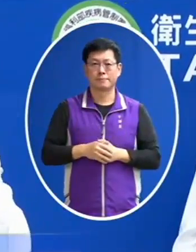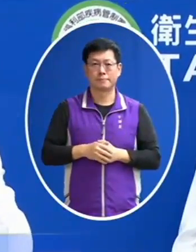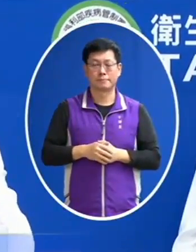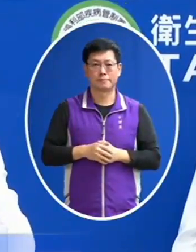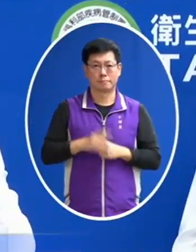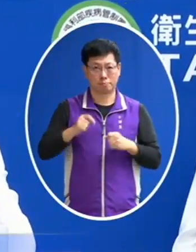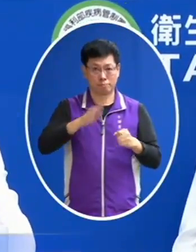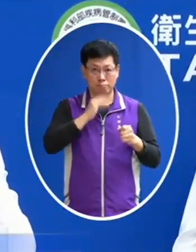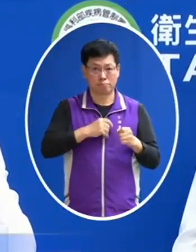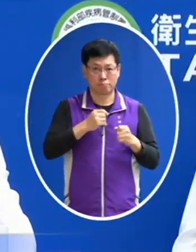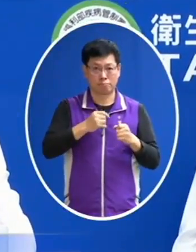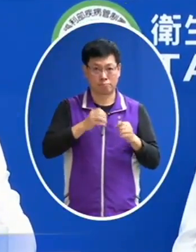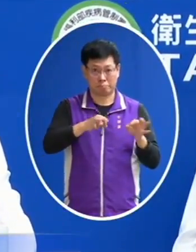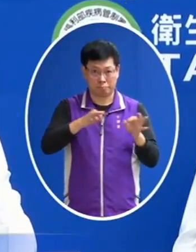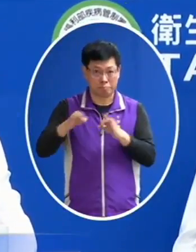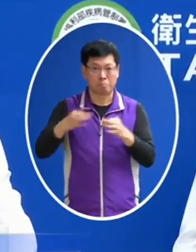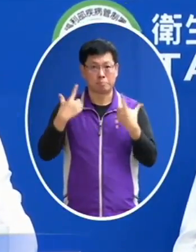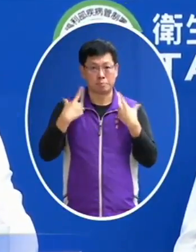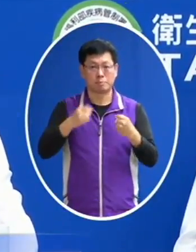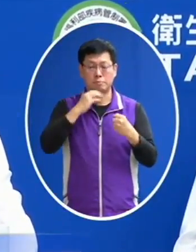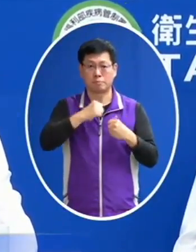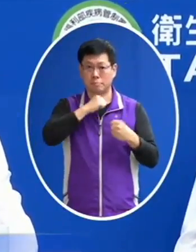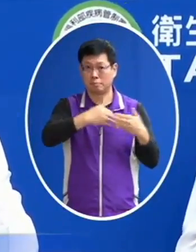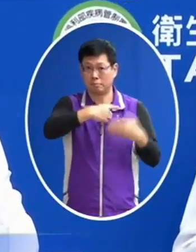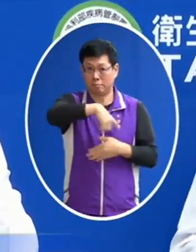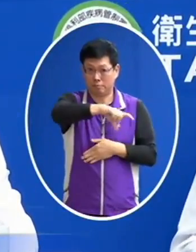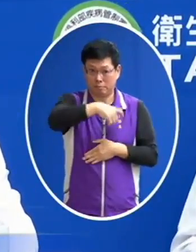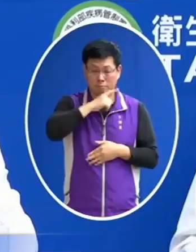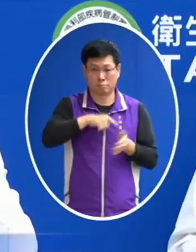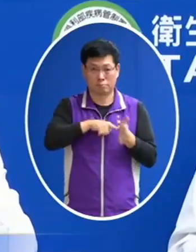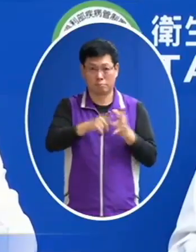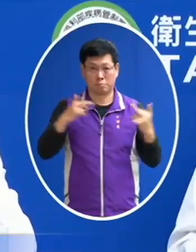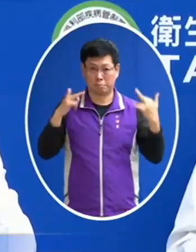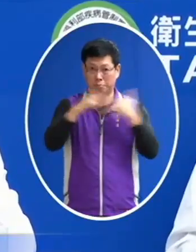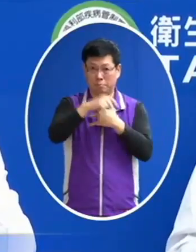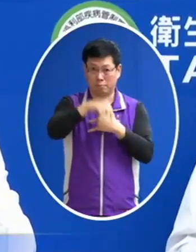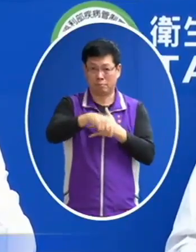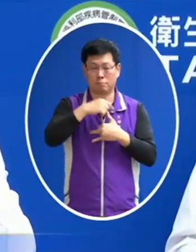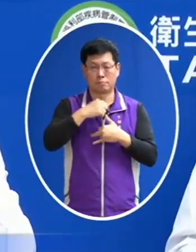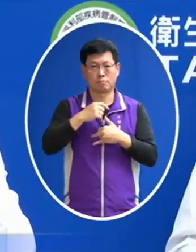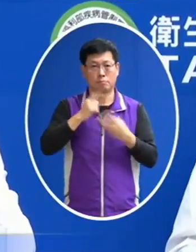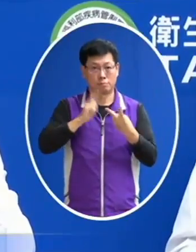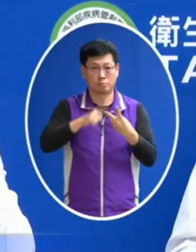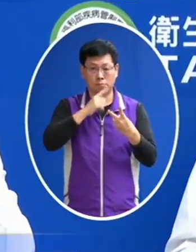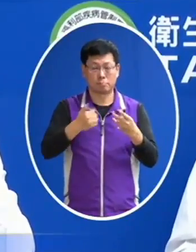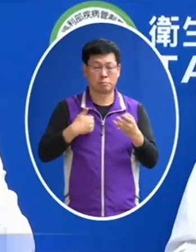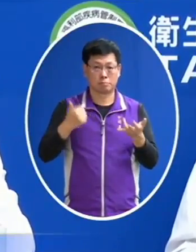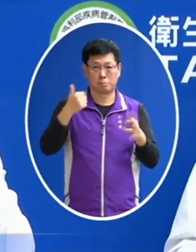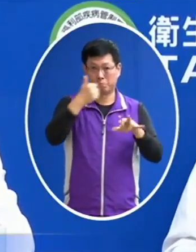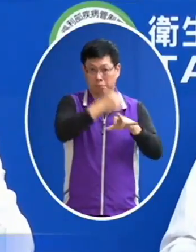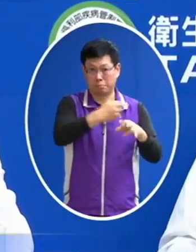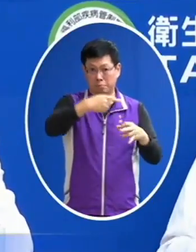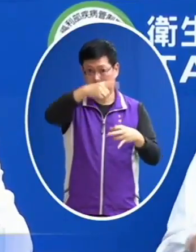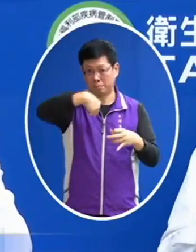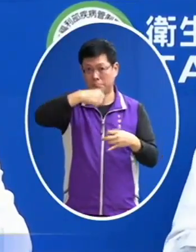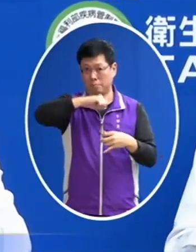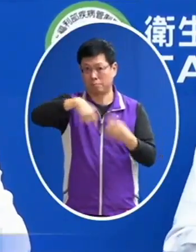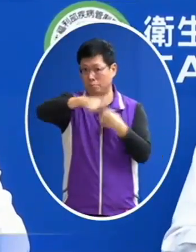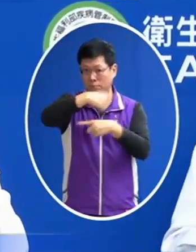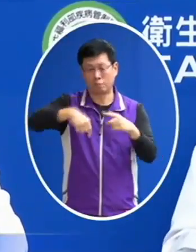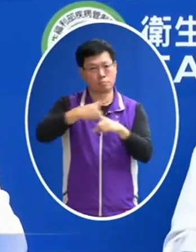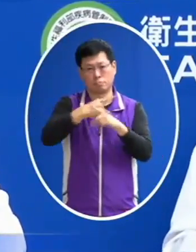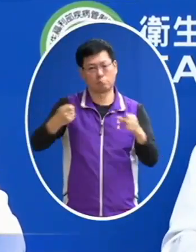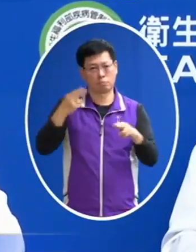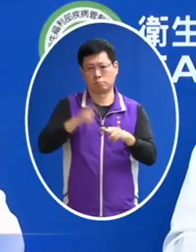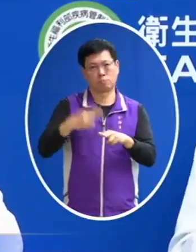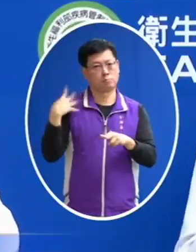延长实施，先说两岸直航的航线及旅客来台转机的禁令，那继